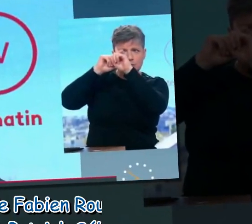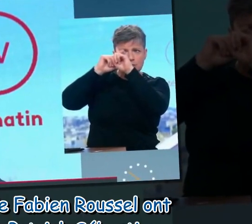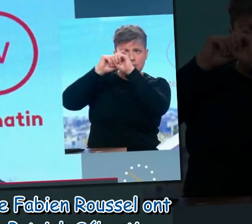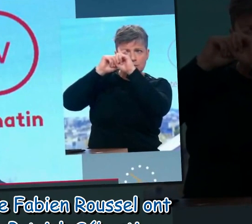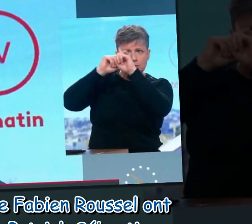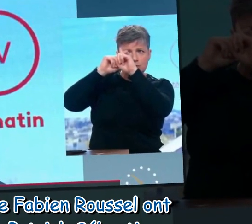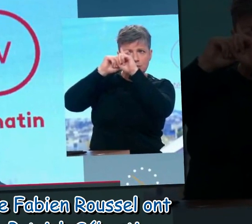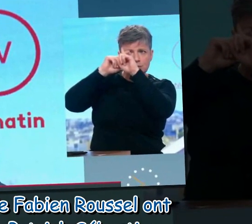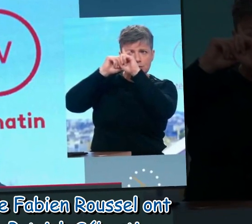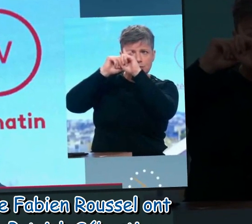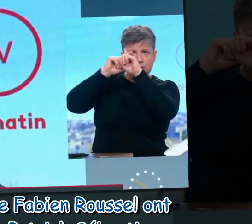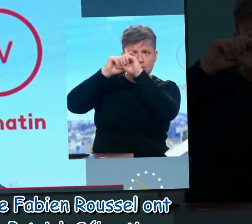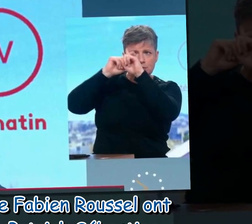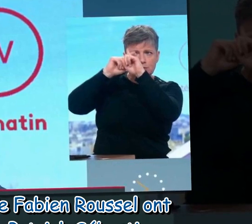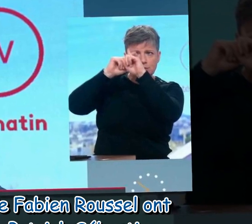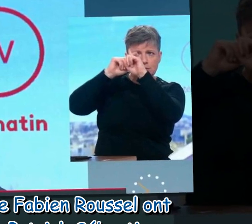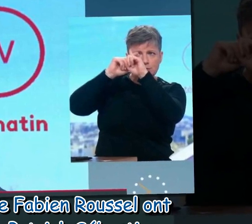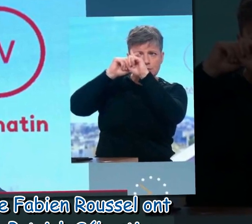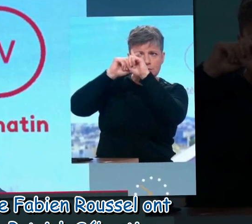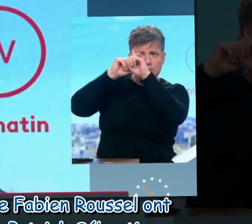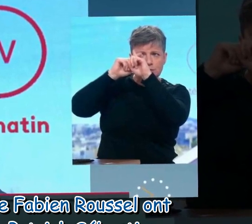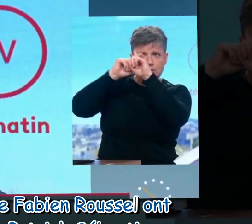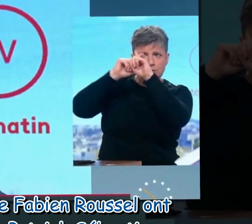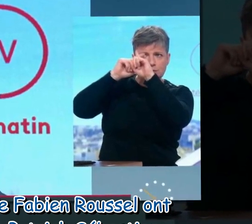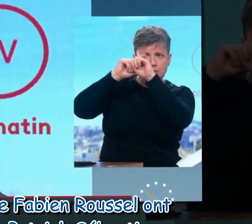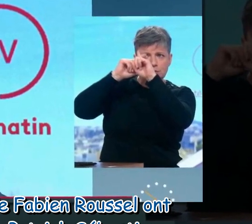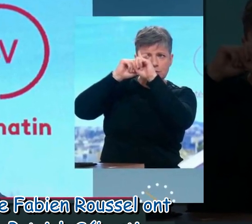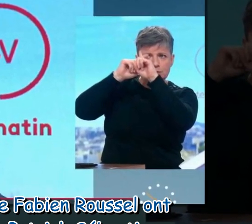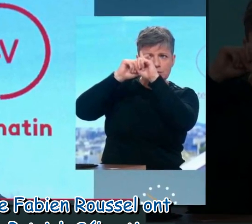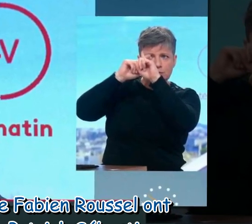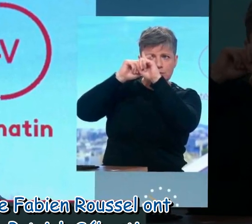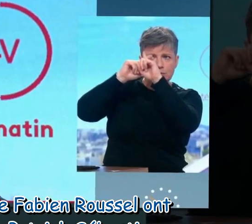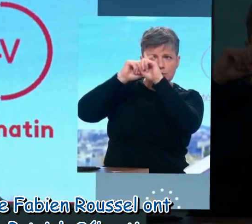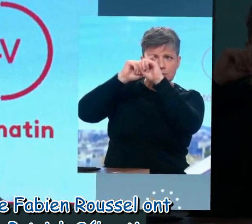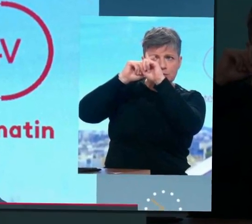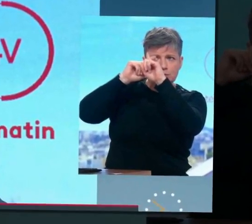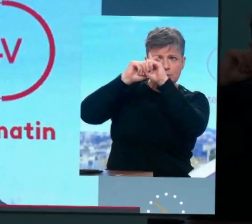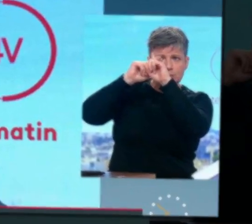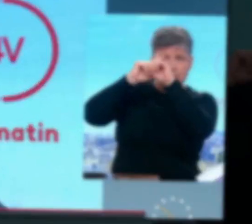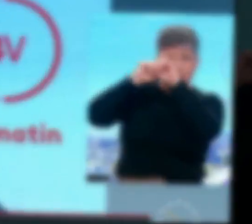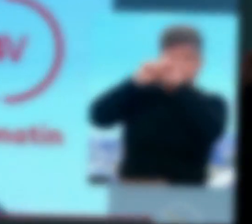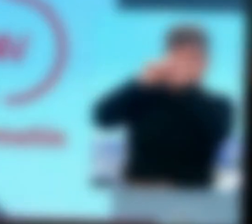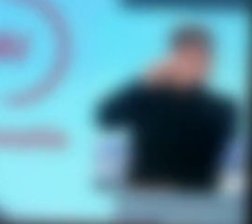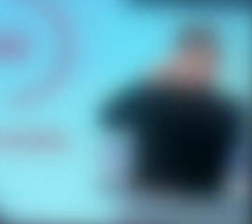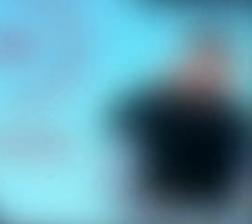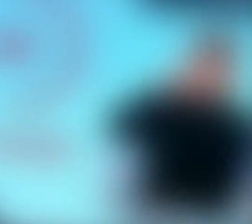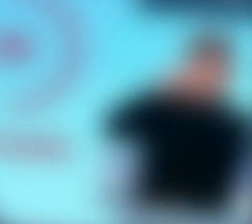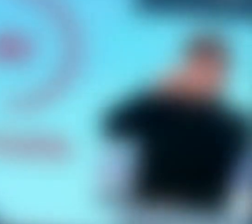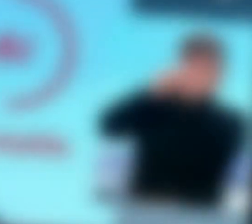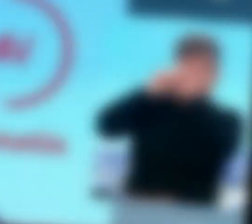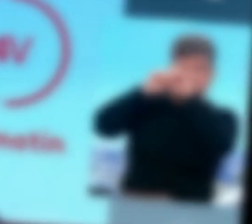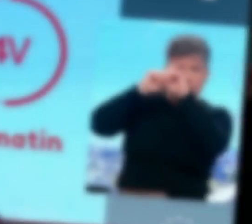La personnalité et les idées de Fabien Roussel ont également tapé dans l'œil de Patrick Sébastien.